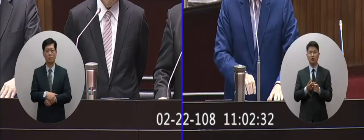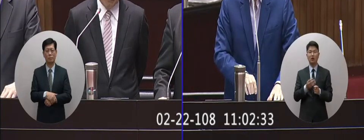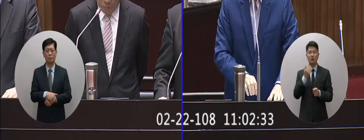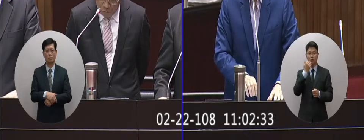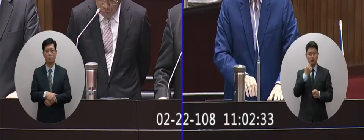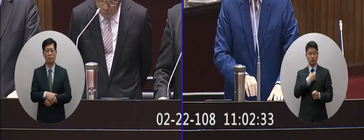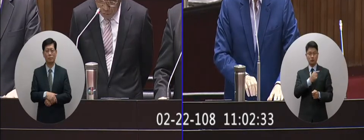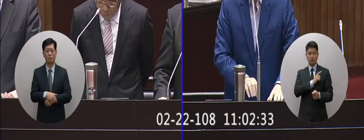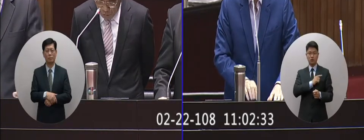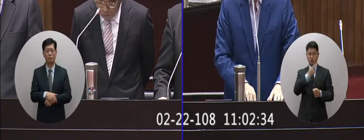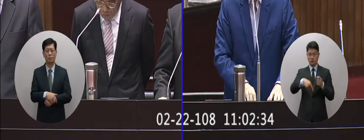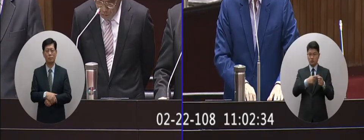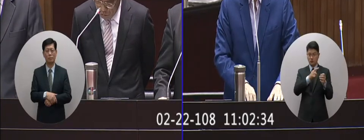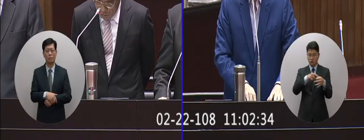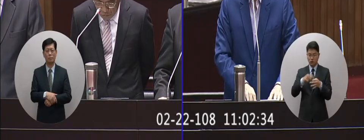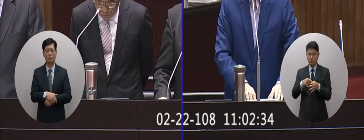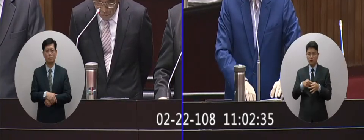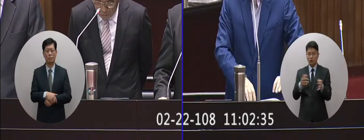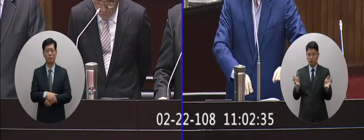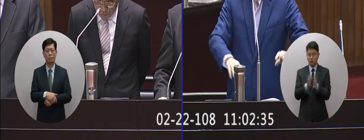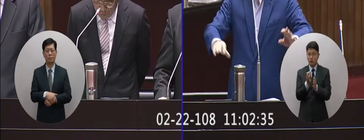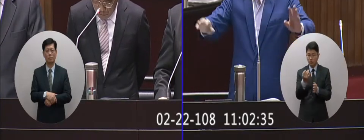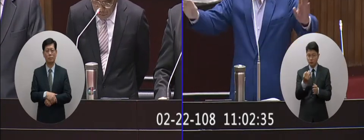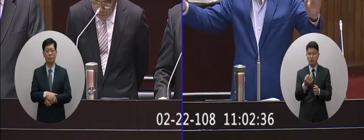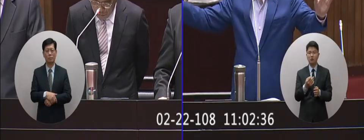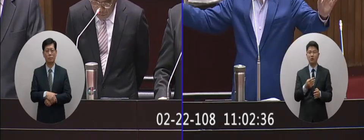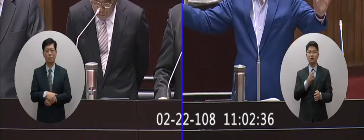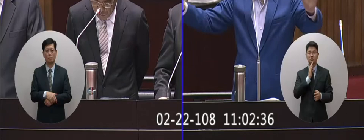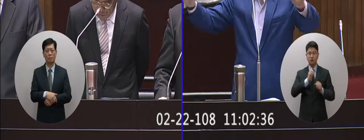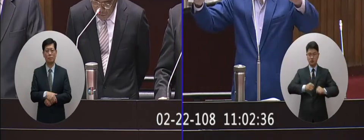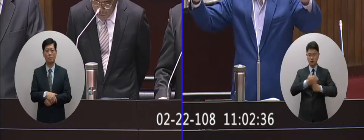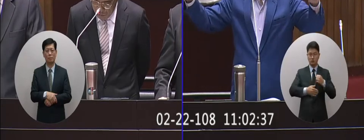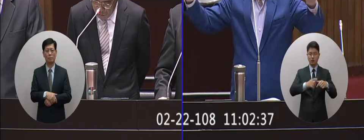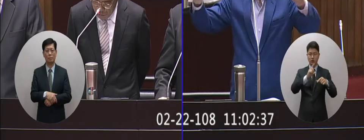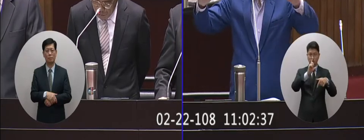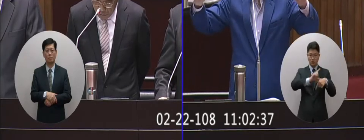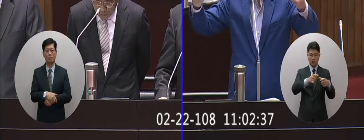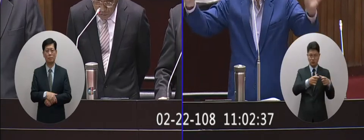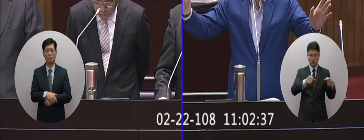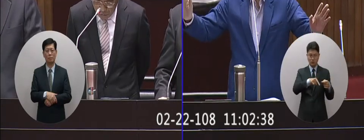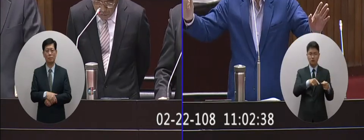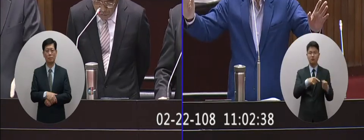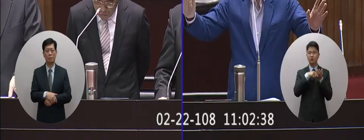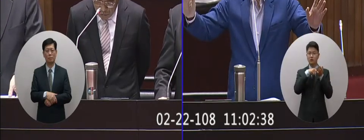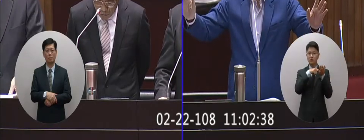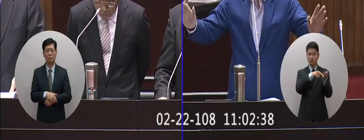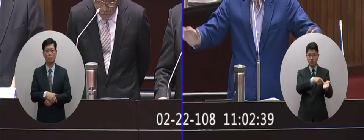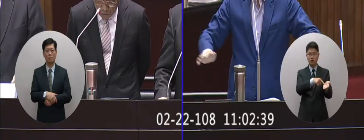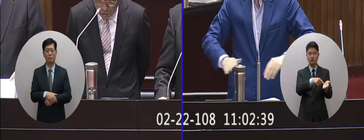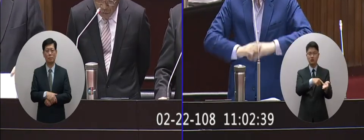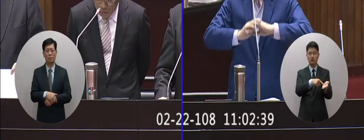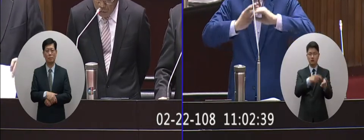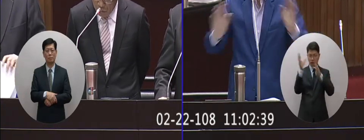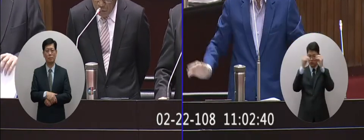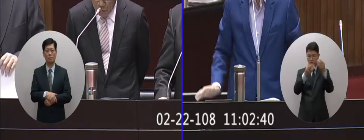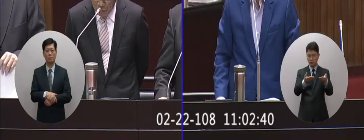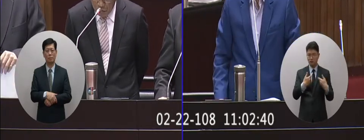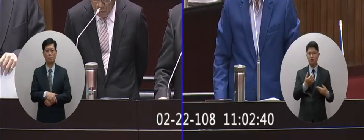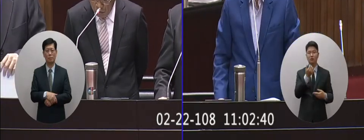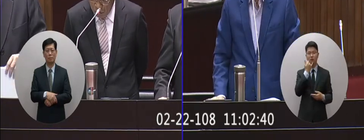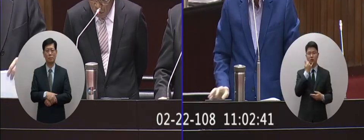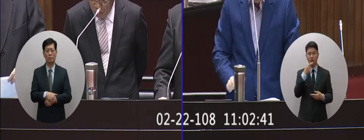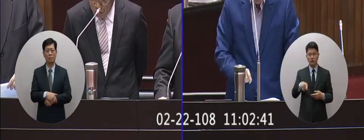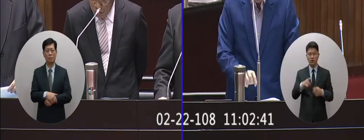用健保卡，也没有听说发生过任何个资泄露。或者任何的问